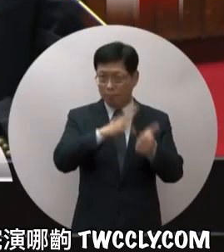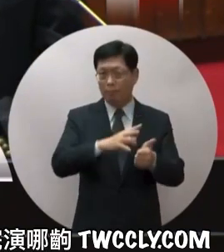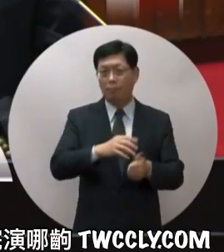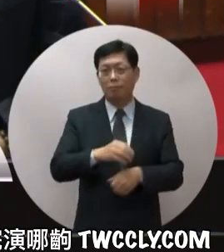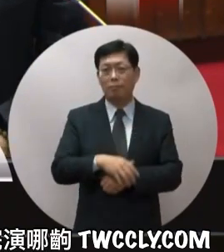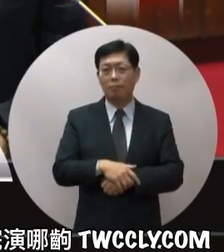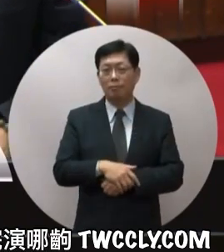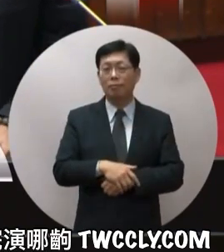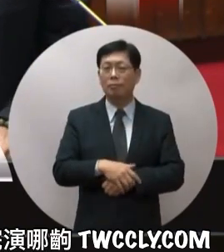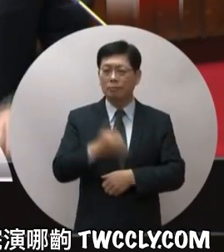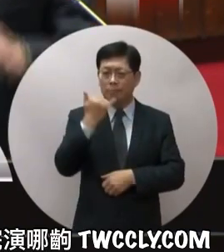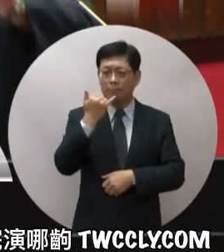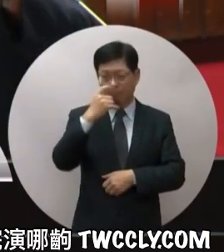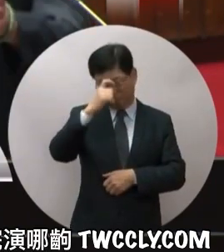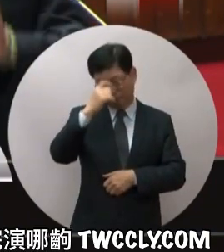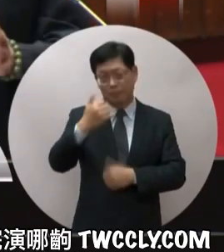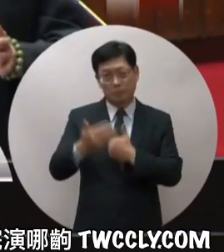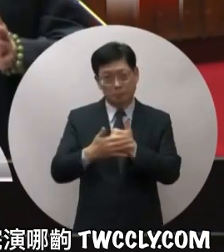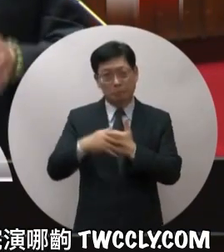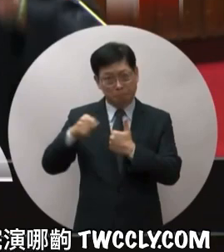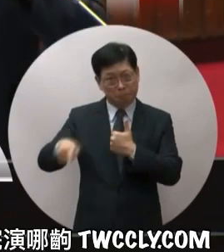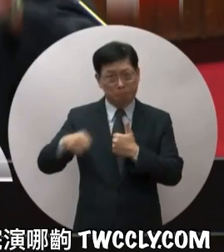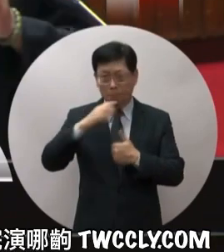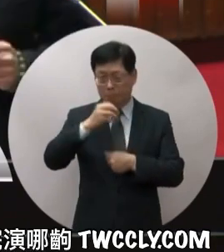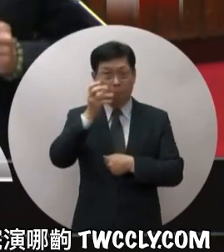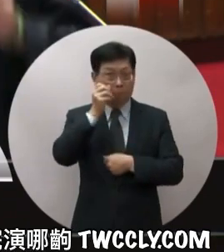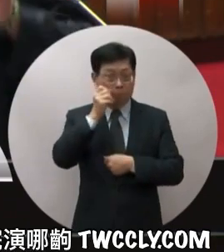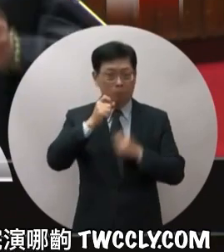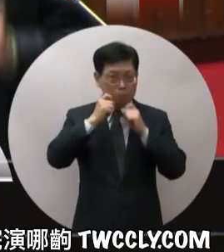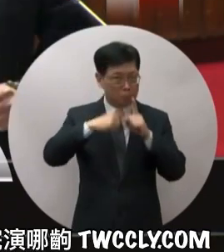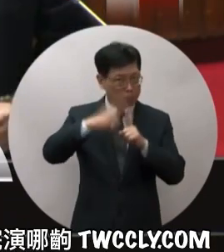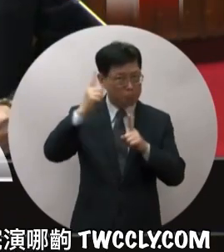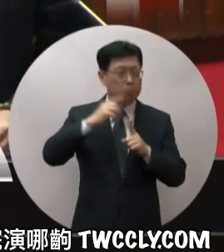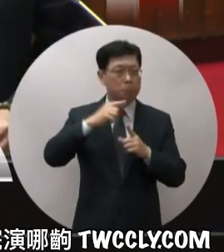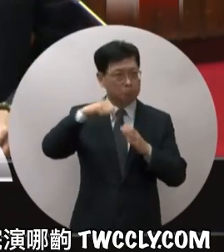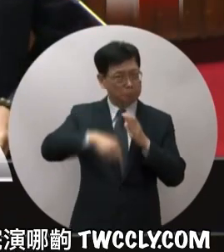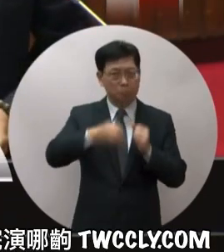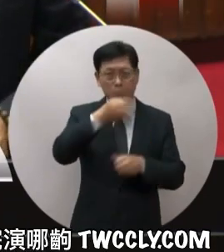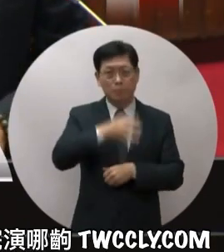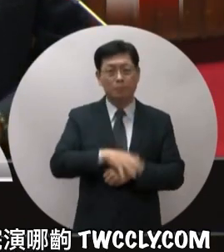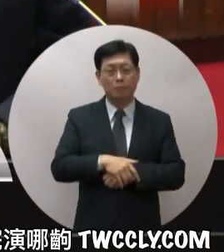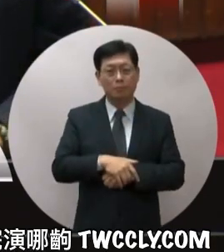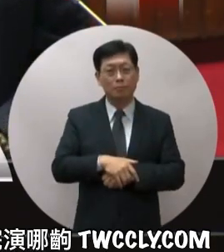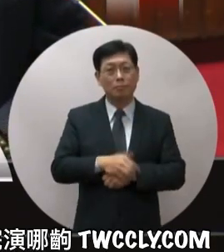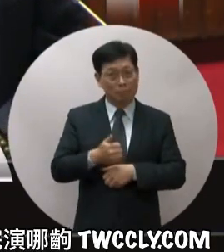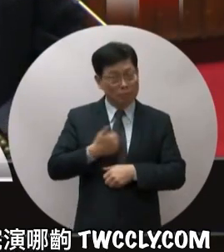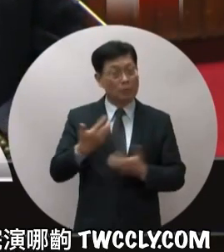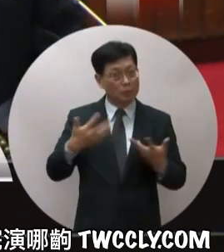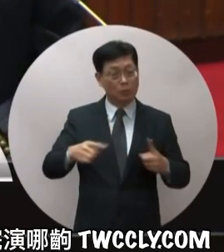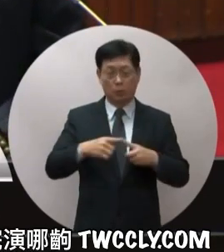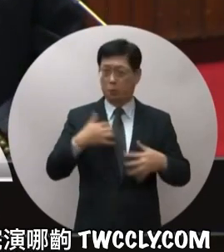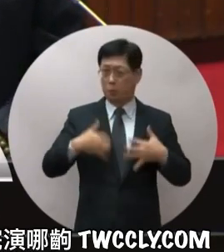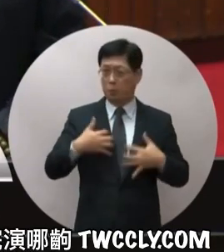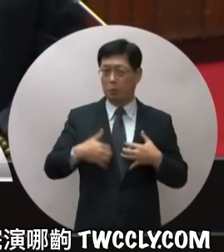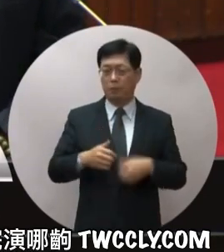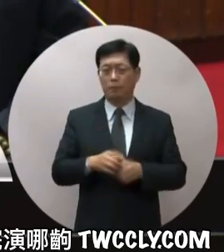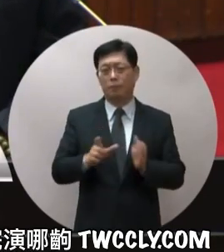告一下可以希望我們流球的觀光是有品質是有深度的流球請大家很高興